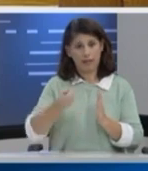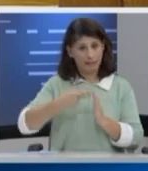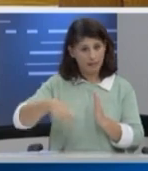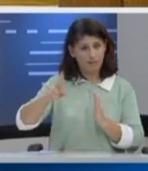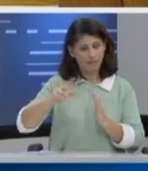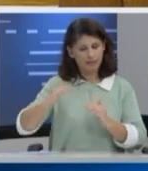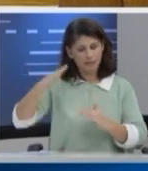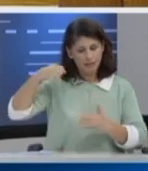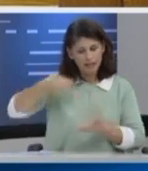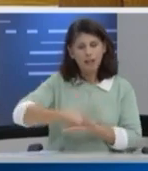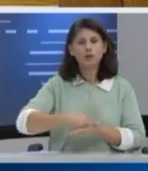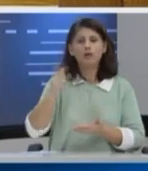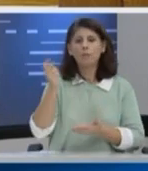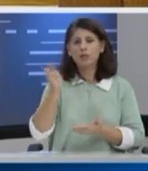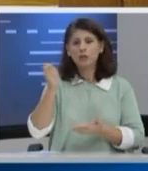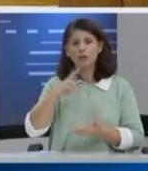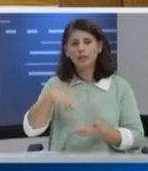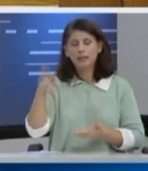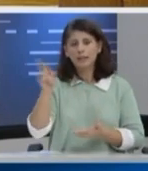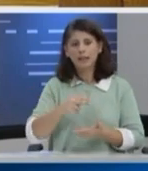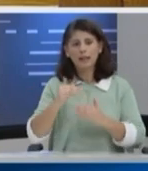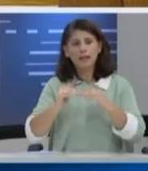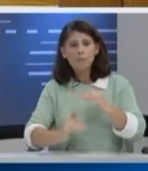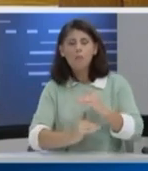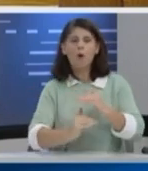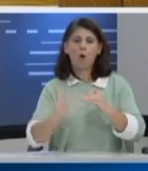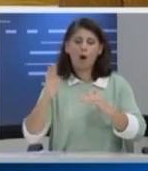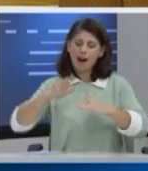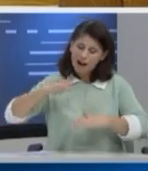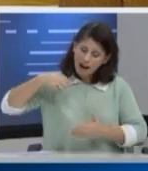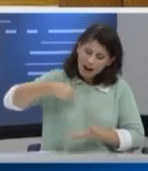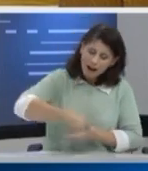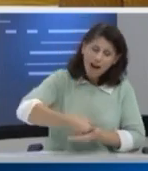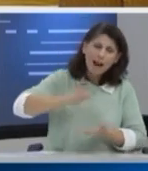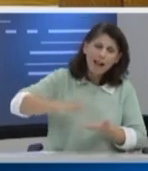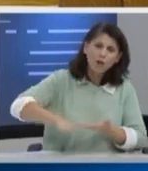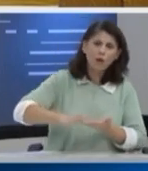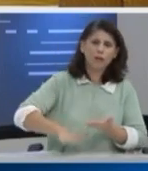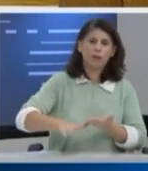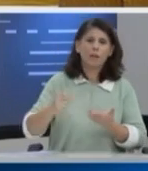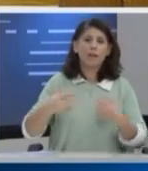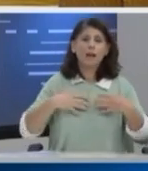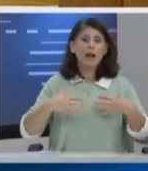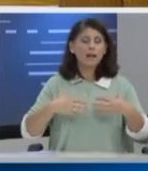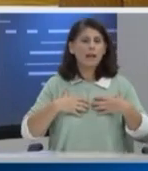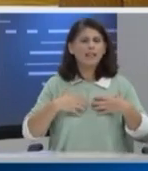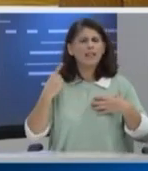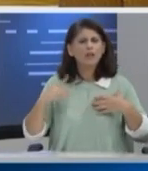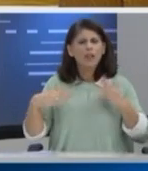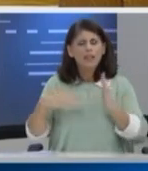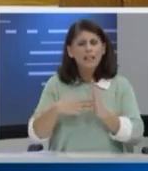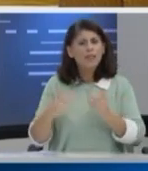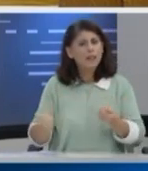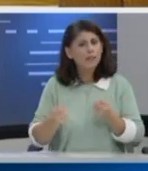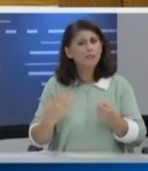αύξηση του κατώτατου μισθού, την κατάργηση του υποκατώτατου για τους νέους, που θα δώσει ανάσα σε εκατοντάδες χιλιάδες εργαζόμενους